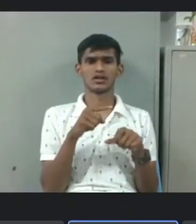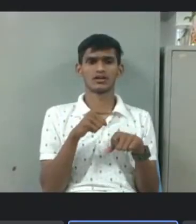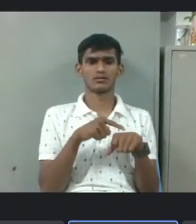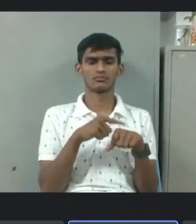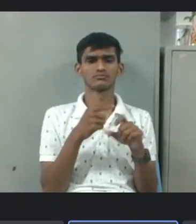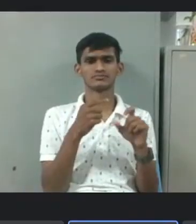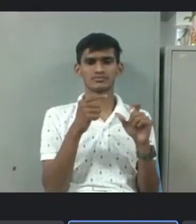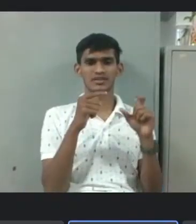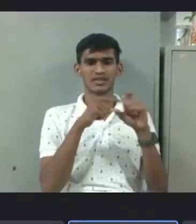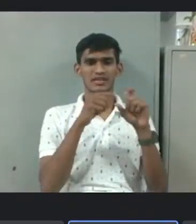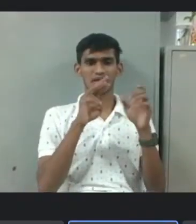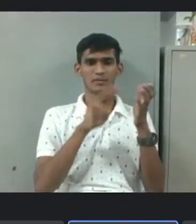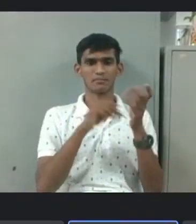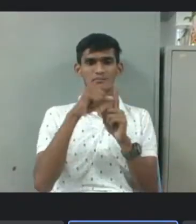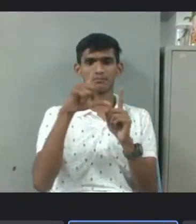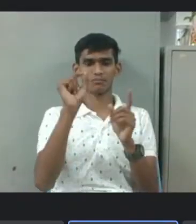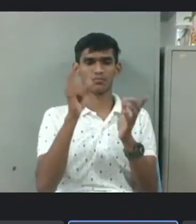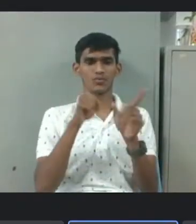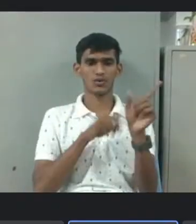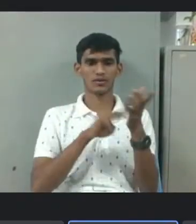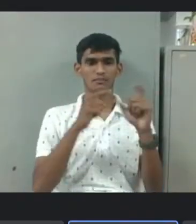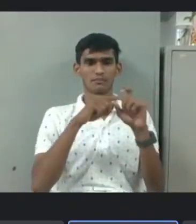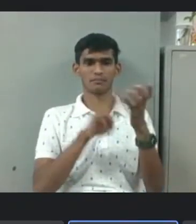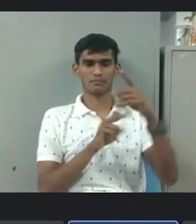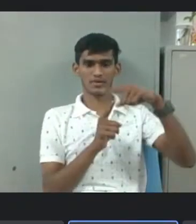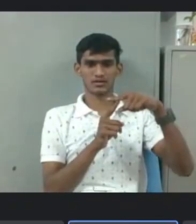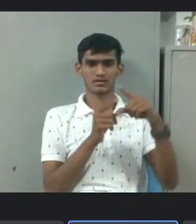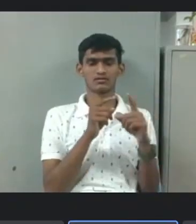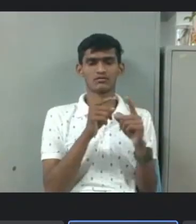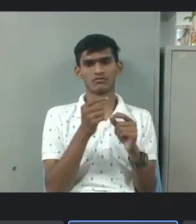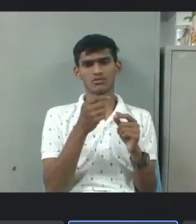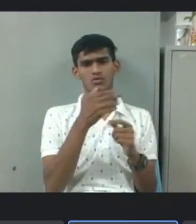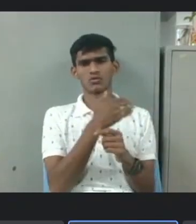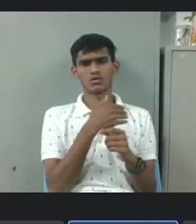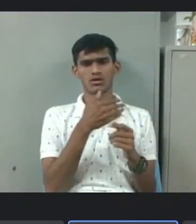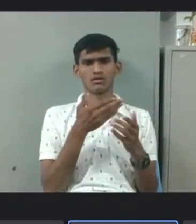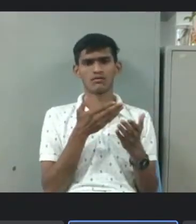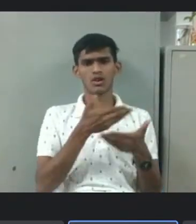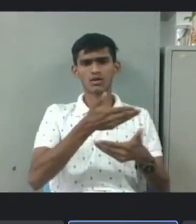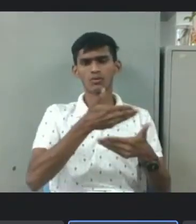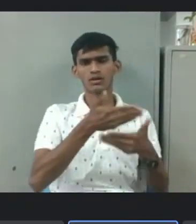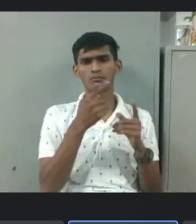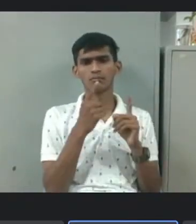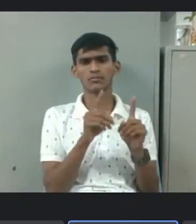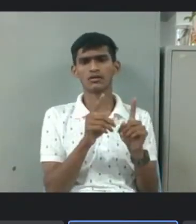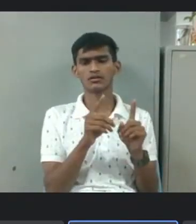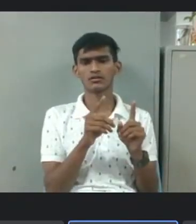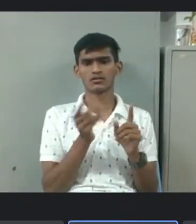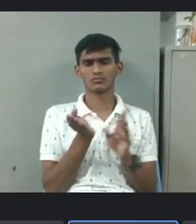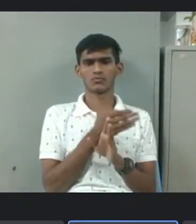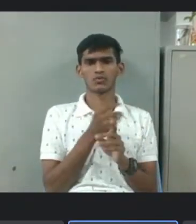നമ്മൾ പോകുന്നുണ്ട്, ഇന്റർവ്യൂവിന് പോകും, ഒരുപാട് ഇന്റർവ്യൂകൾ അറ്റൻഡ് ചെയ്തിട്ടുണ്ട്. പക്ഷെ ഇതുവരെ ഞങ്ങളെ വിളിക്കുന്നില്ല. അപ്പം